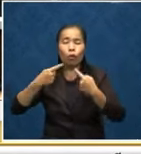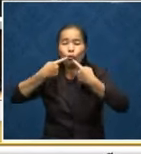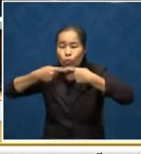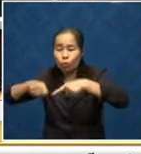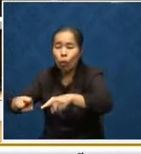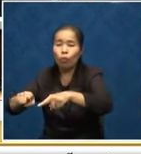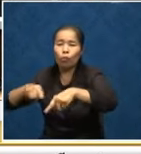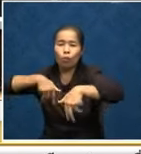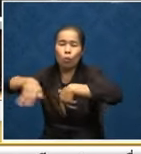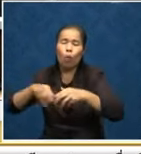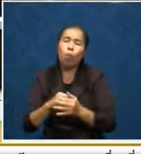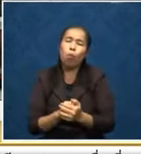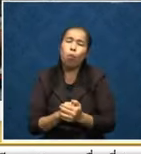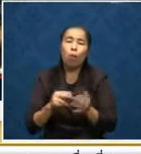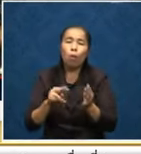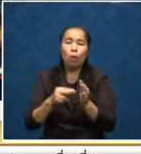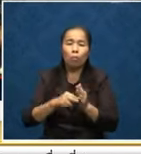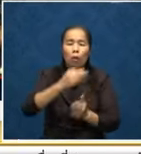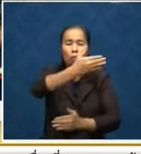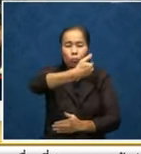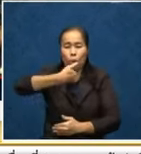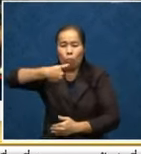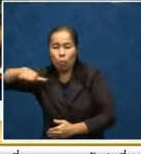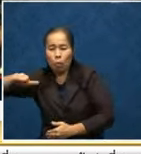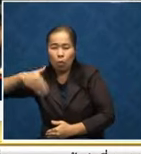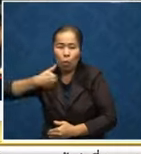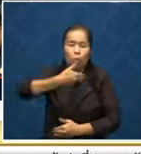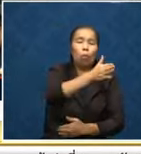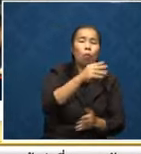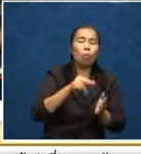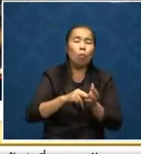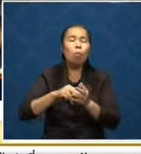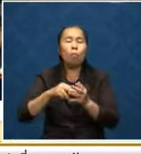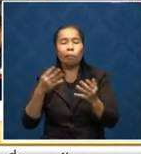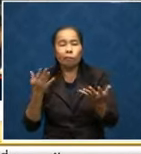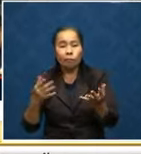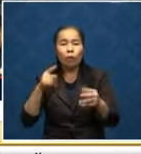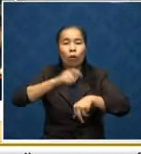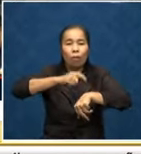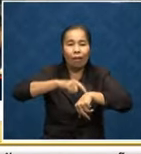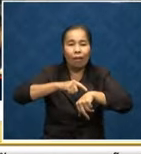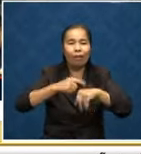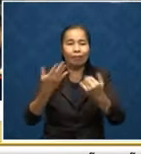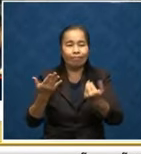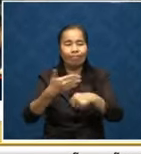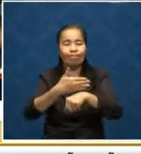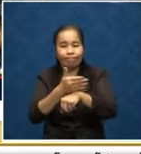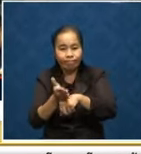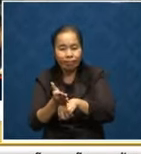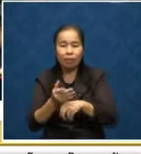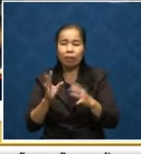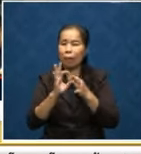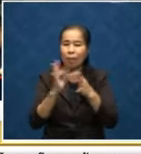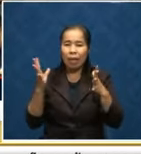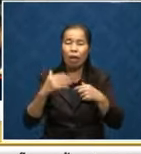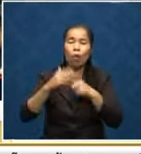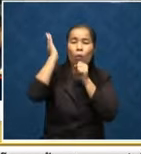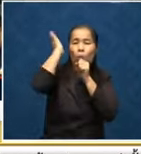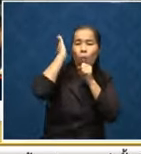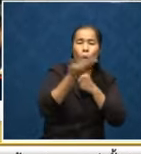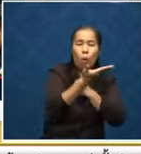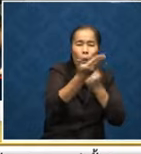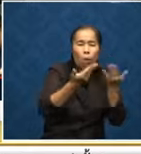คิดว่าอันนี้ก็เป็นส่วนที่สำคัญอีกส่วนหนึ่งที่เราคงจะต้องมามองด้วยนะครับนอกเหนือจากการที่เราประชุมเพื่อหารือในสภาแห่ง